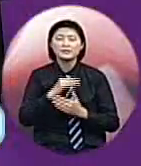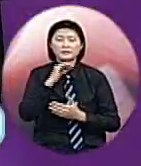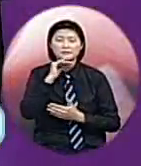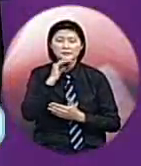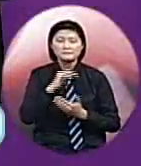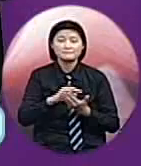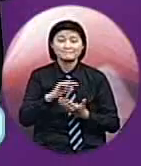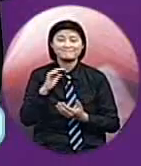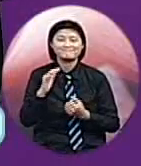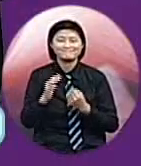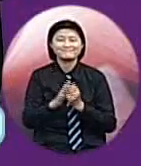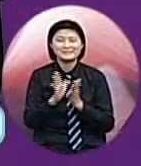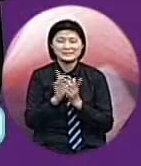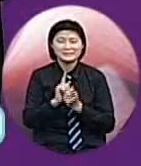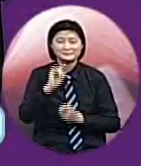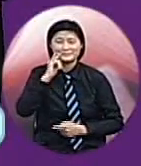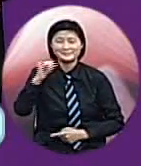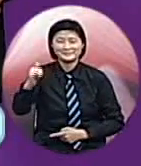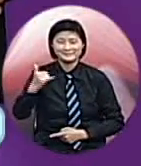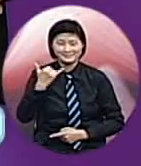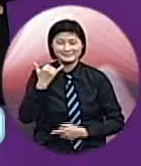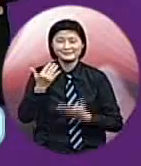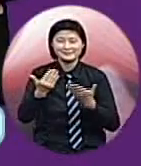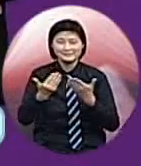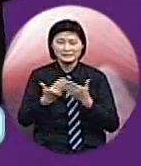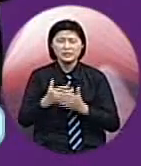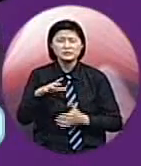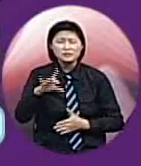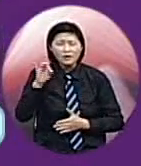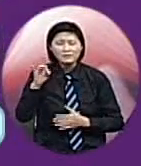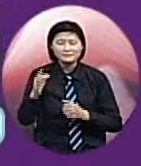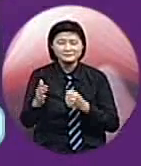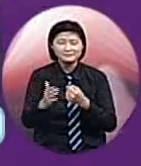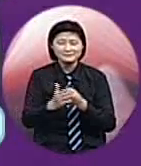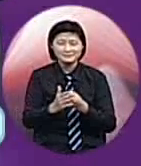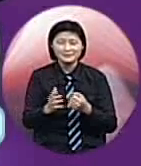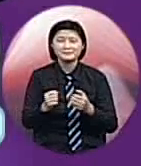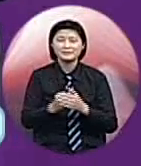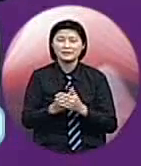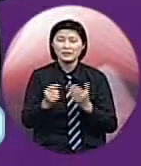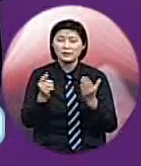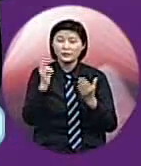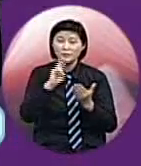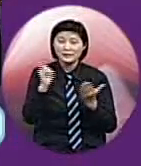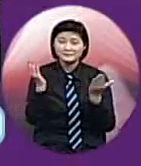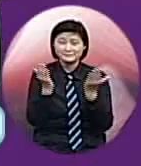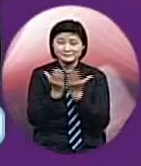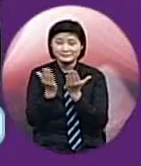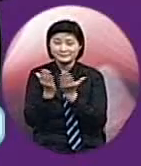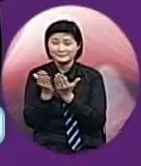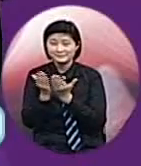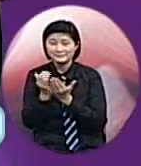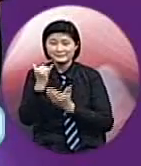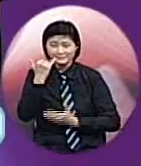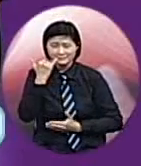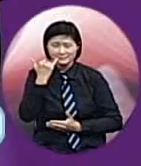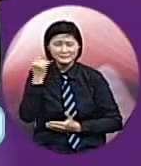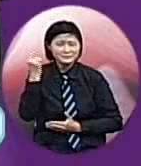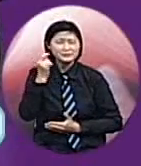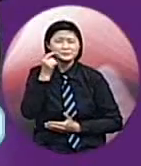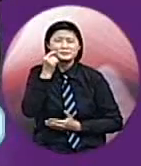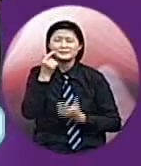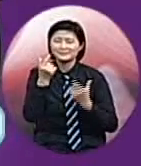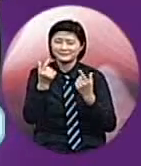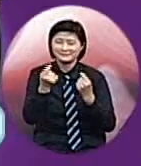연세가 있으신데도 직접 신청을 해주셨어요. 네. 근데 처음 하시다 보니까 이제 반주를 이제 전화기로 드려야 되는데 잘 못 들으신 것